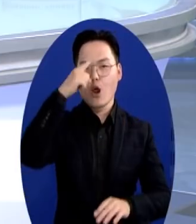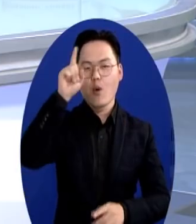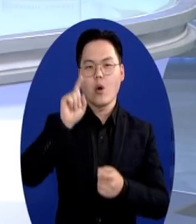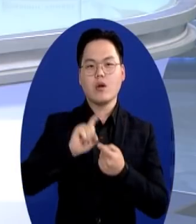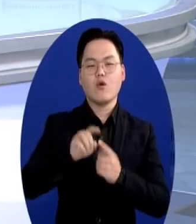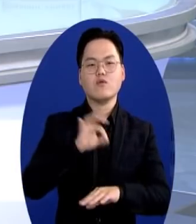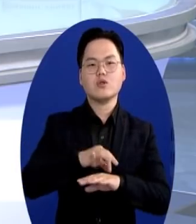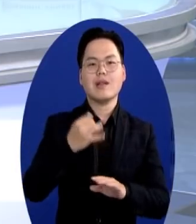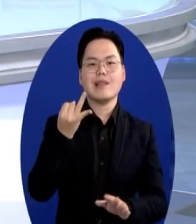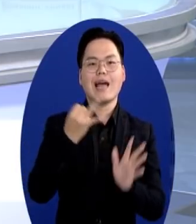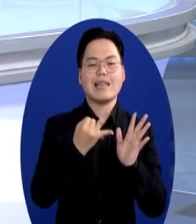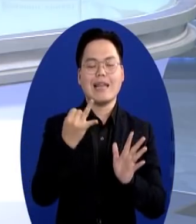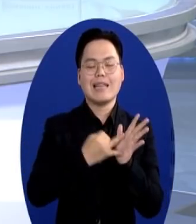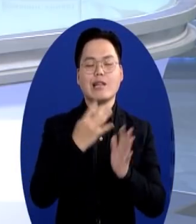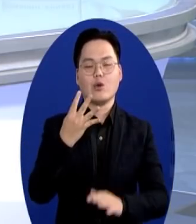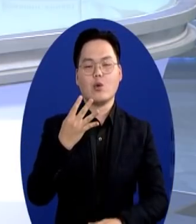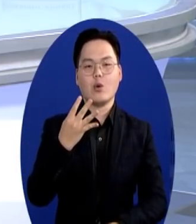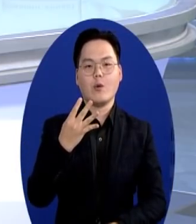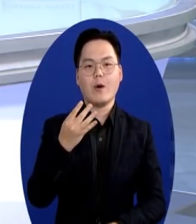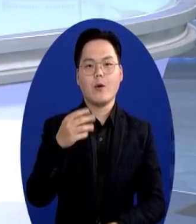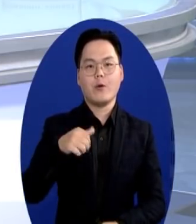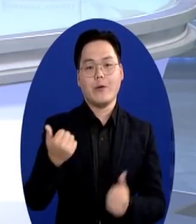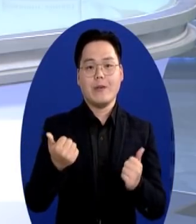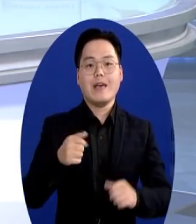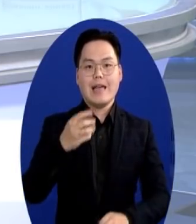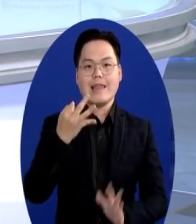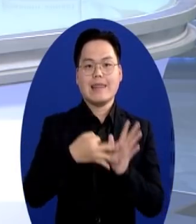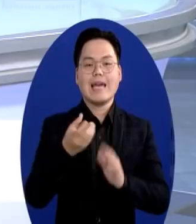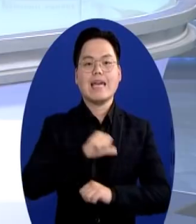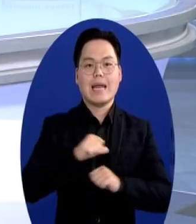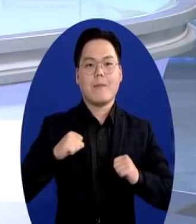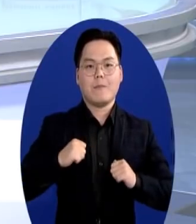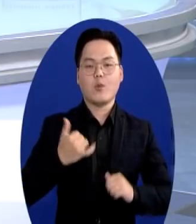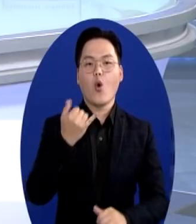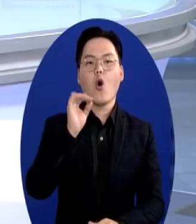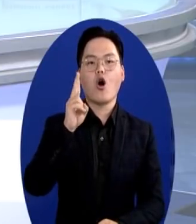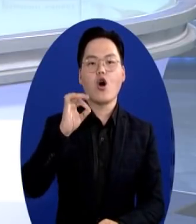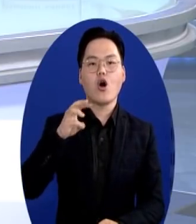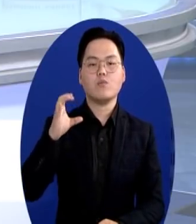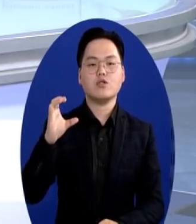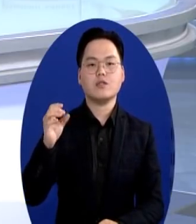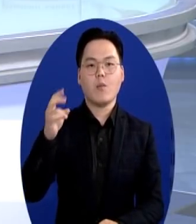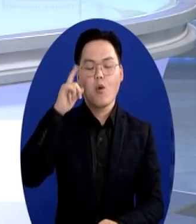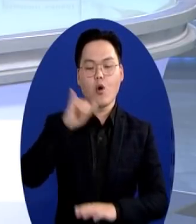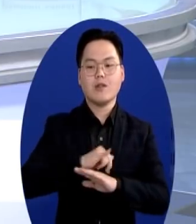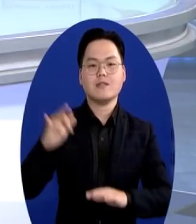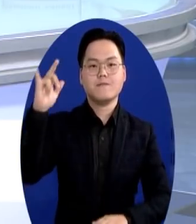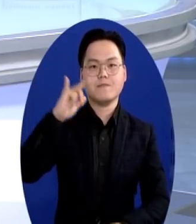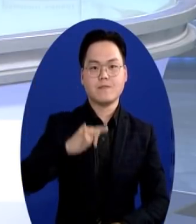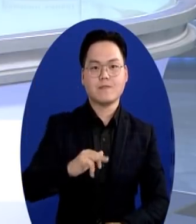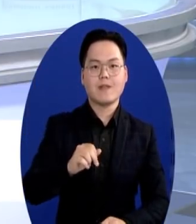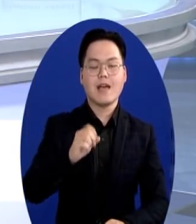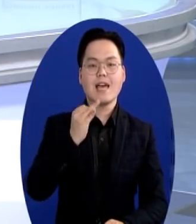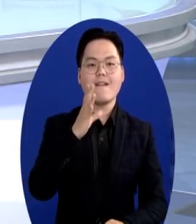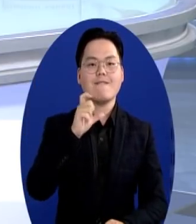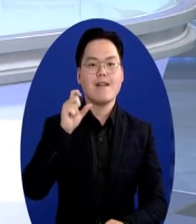74, бусад шалтгаантай 80 иргэн байсан байна. Улсын онцгой комиссийн шуурхай штабаас мэдээснээр их оромдоо ирээд байгаа иргэдийг ивэл инхсарын